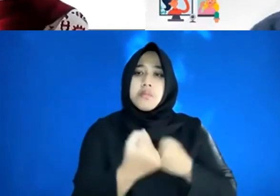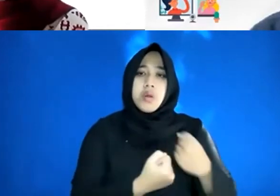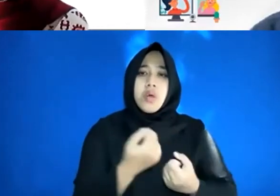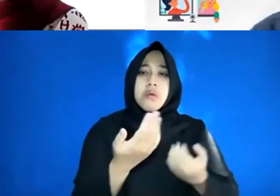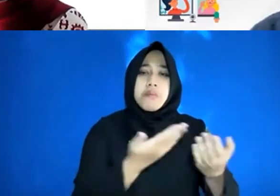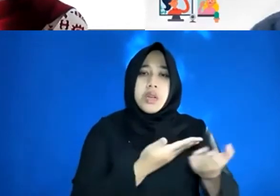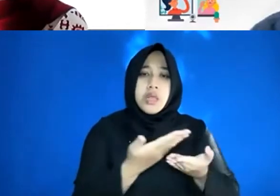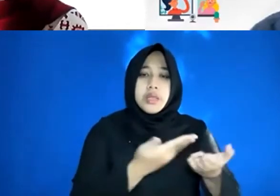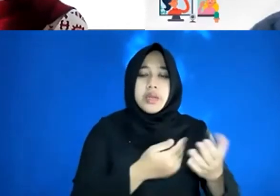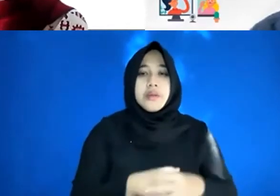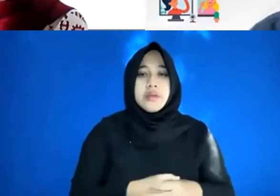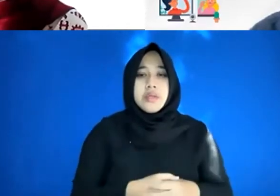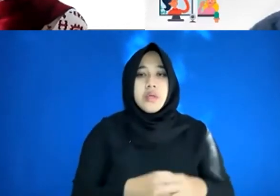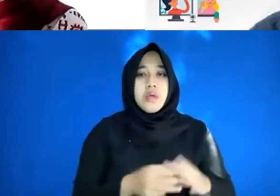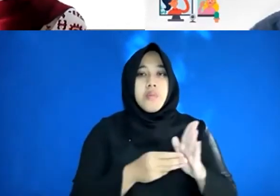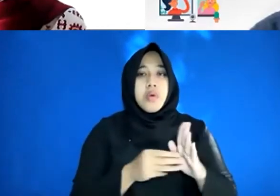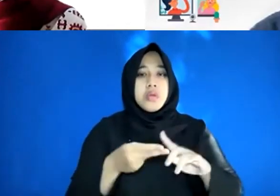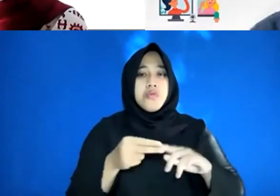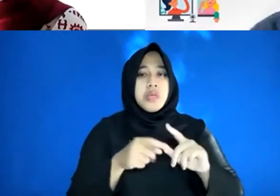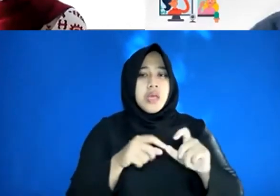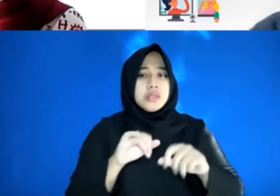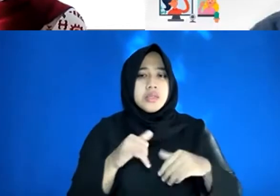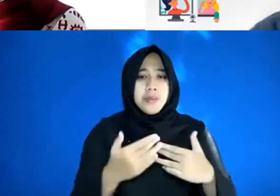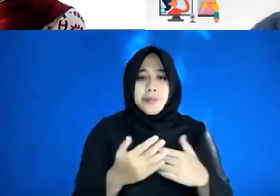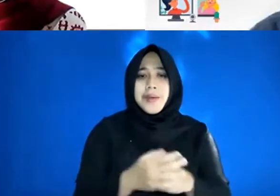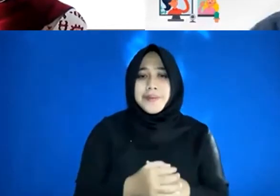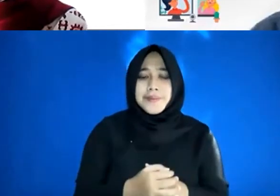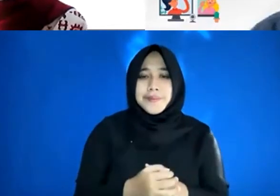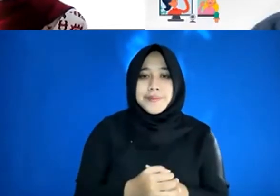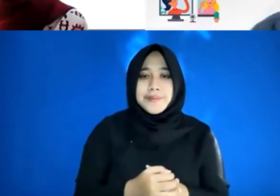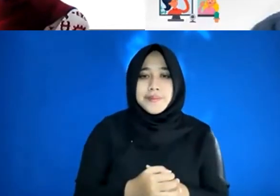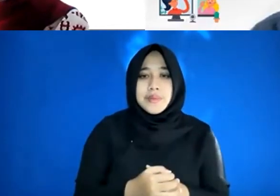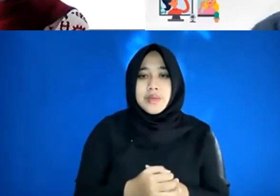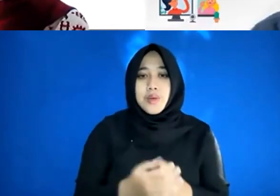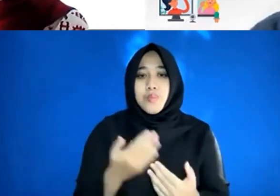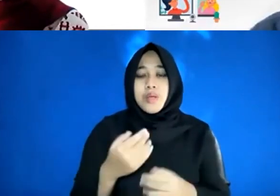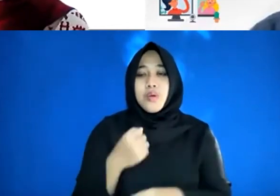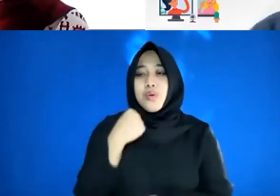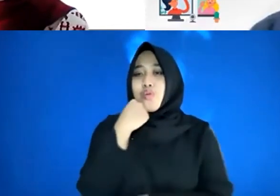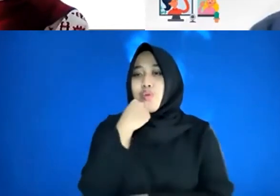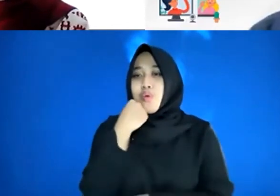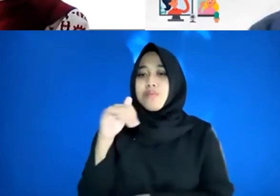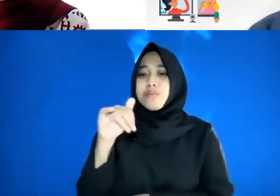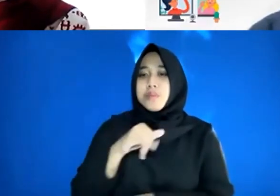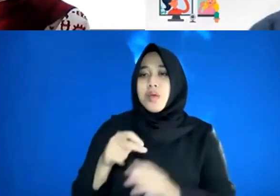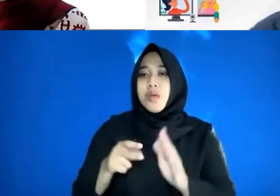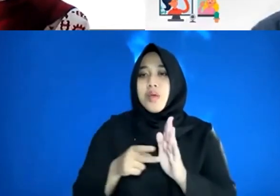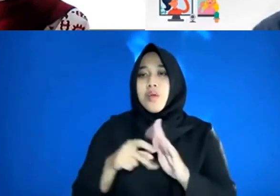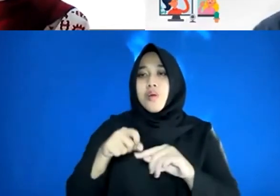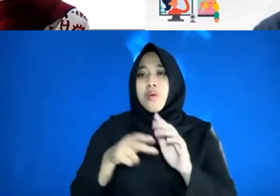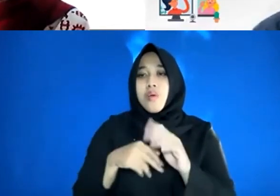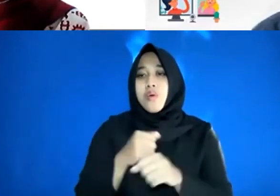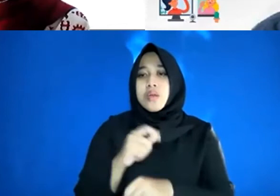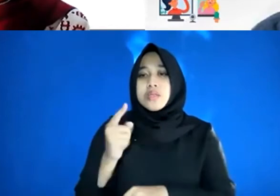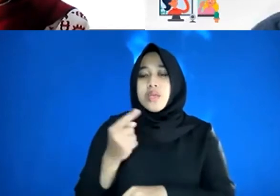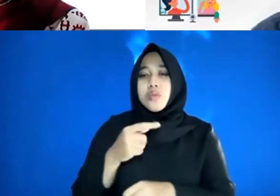pelayanan. Modifikasinya adalah ketika supervisor yang dulu mungkin bisa nongkrong bareng bersama di satu